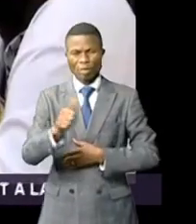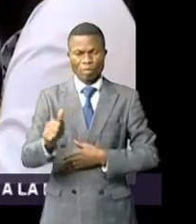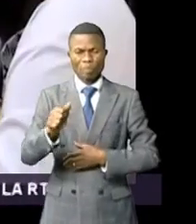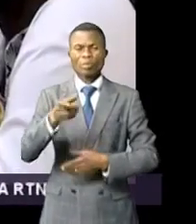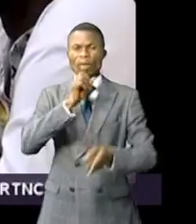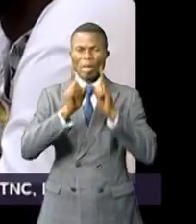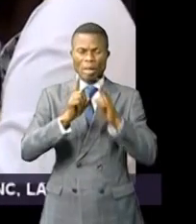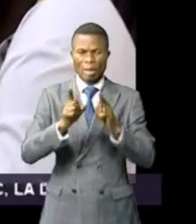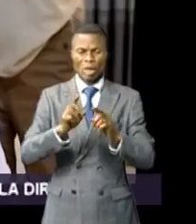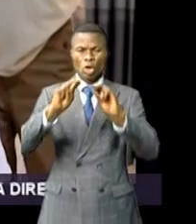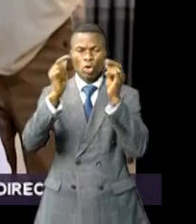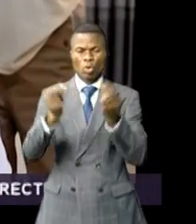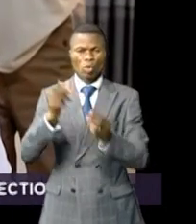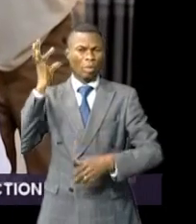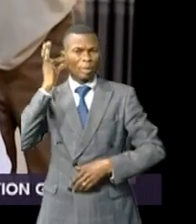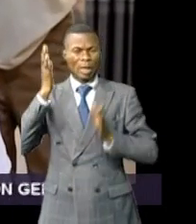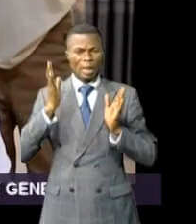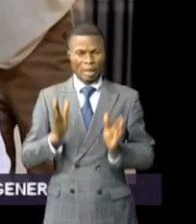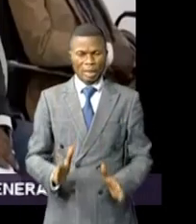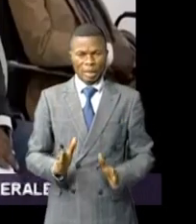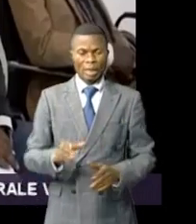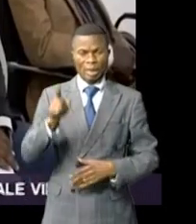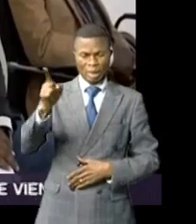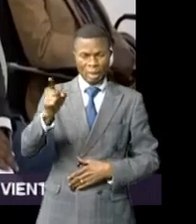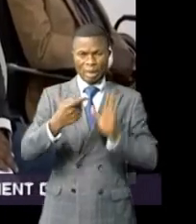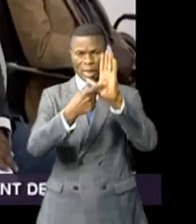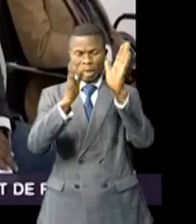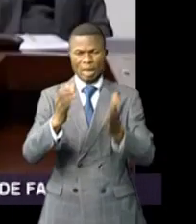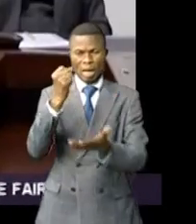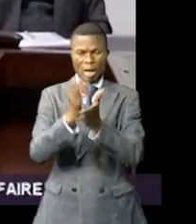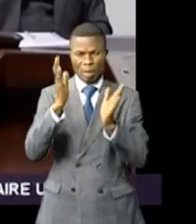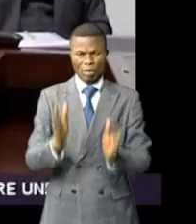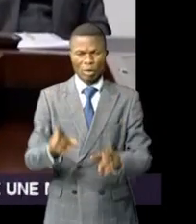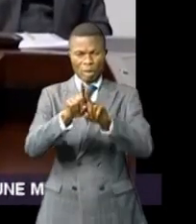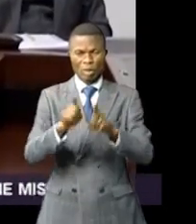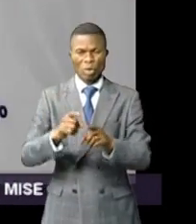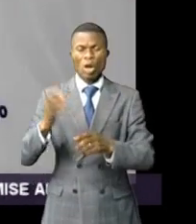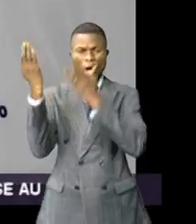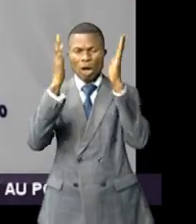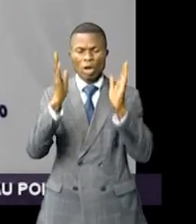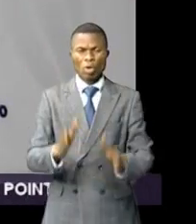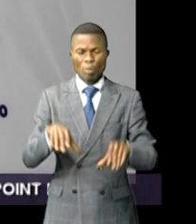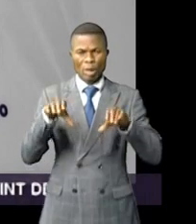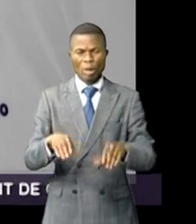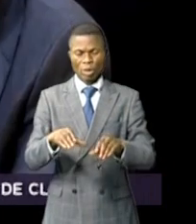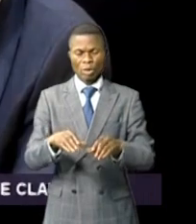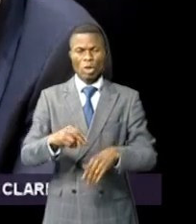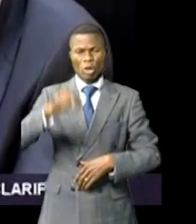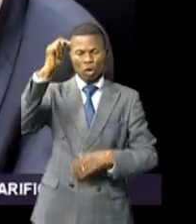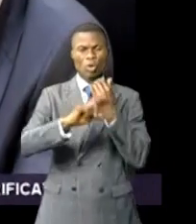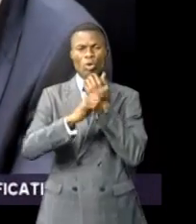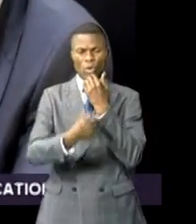la délégation kenyane conduite par Dr. Wilfried Maroubé, représentant de l'ambassadeur, et les opérateurs économiques membres de la FEC Nord Kivu. Par